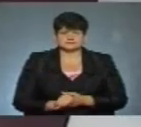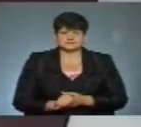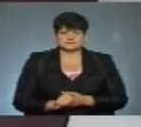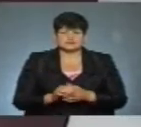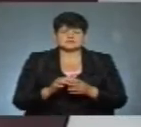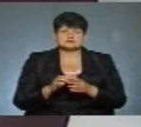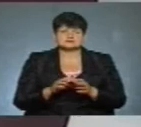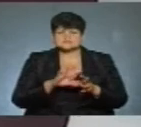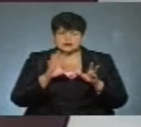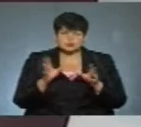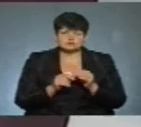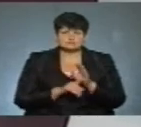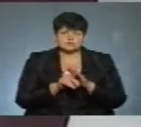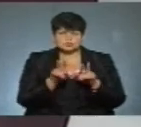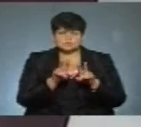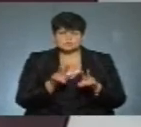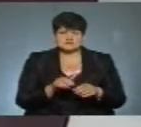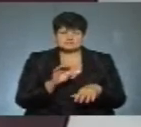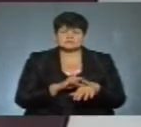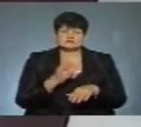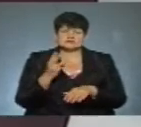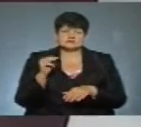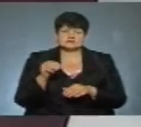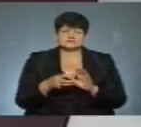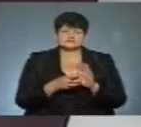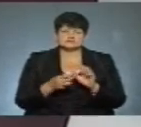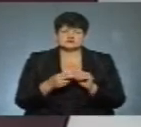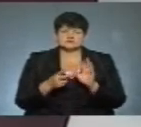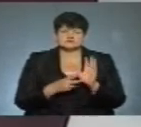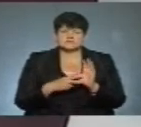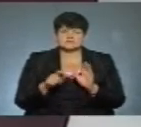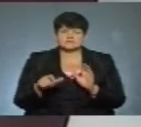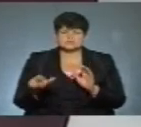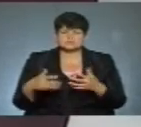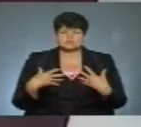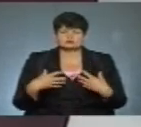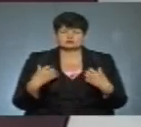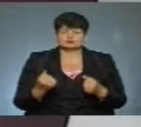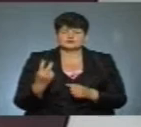Загалом спочатку спостереження захворіли 3817 осіб. Одужали